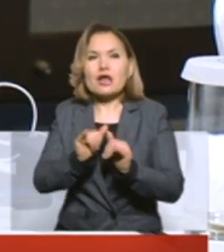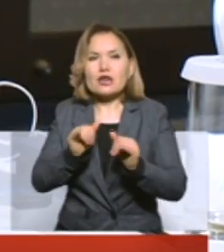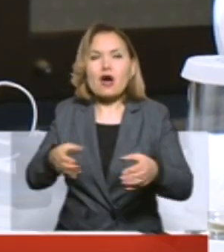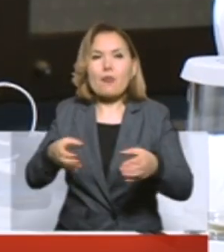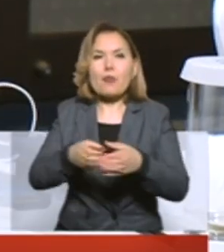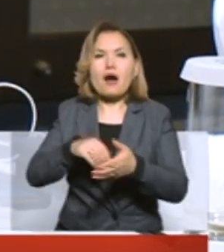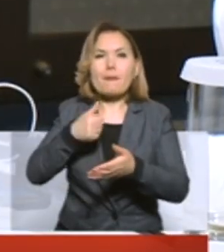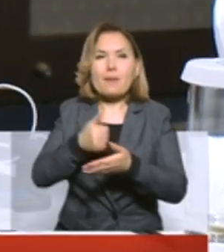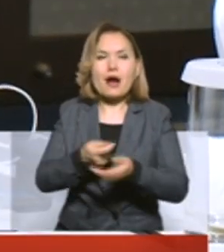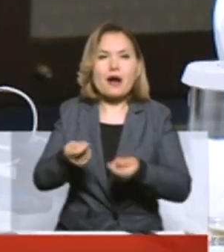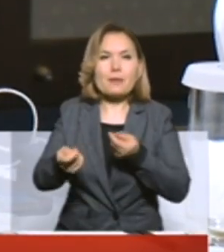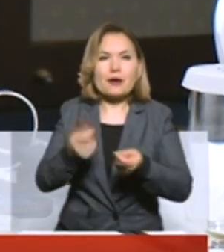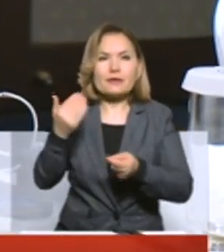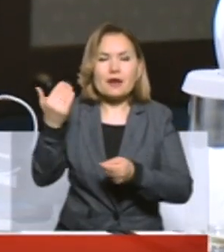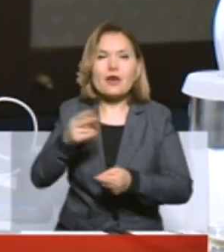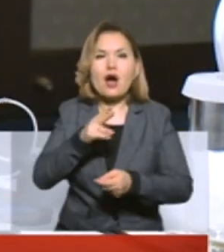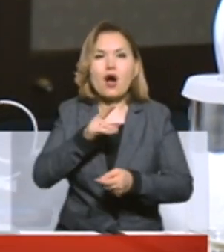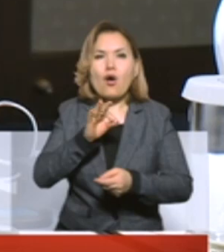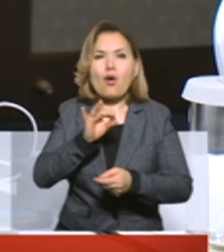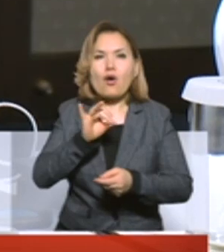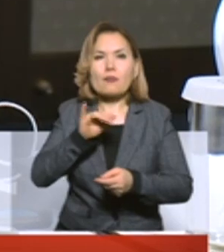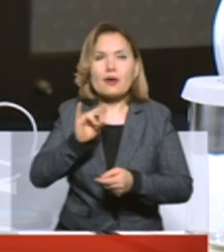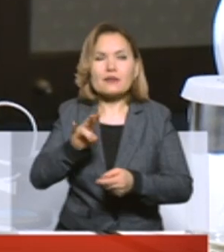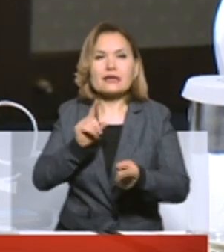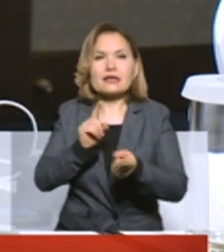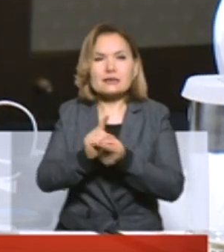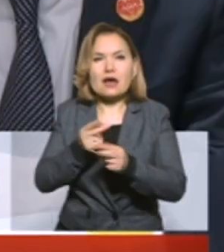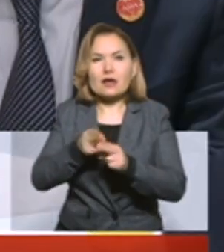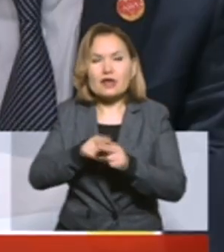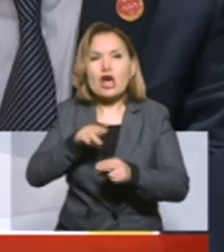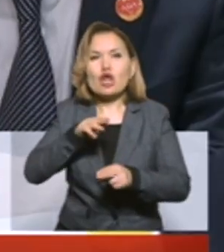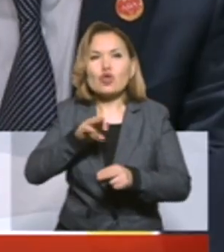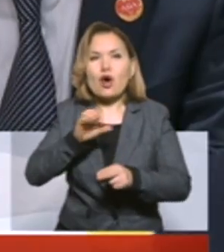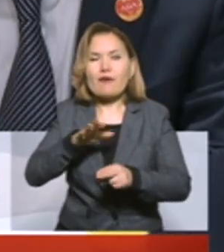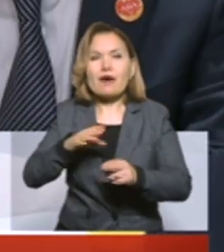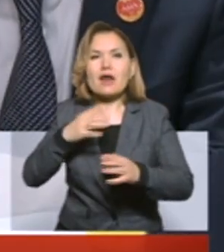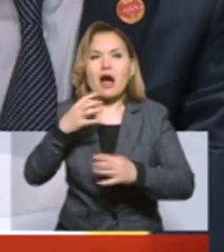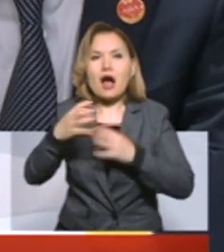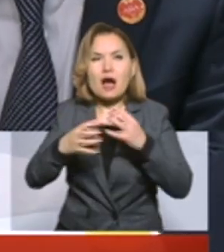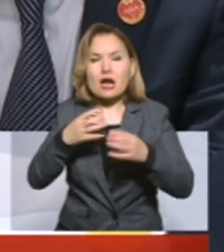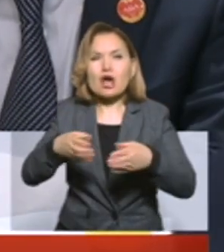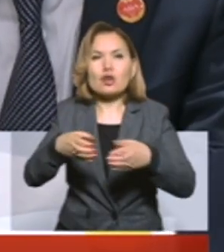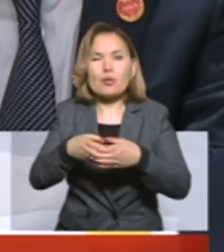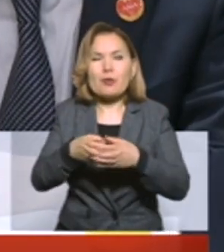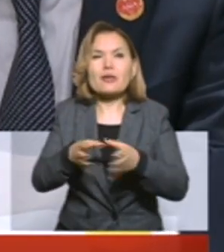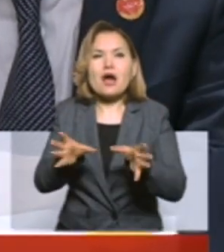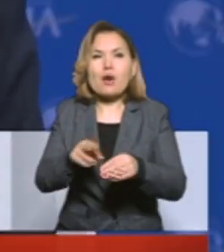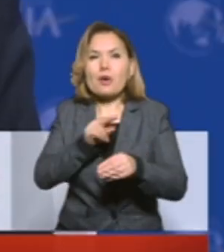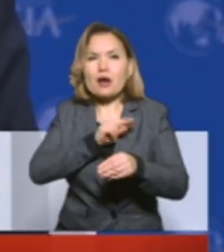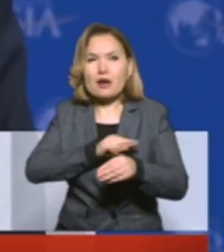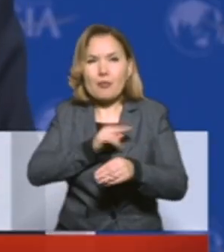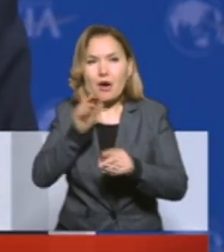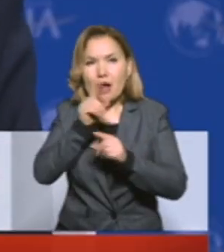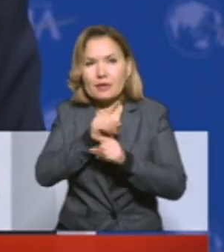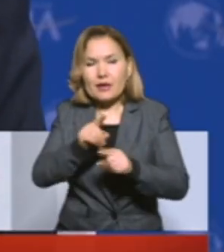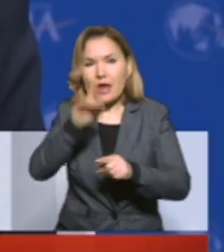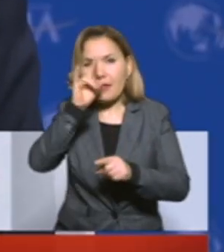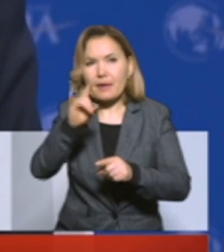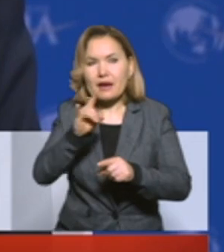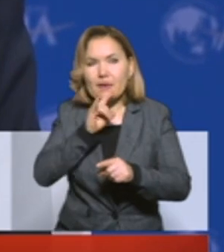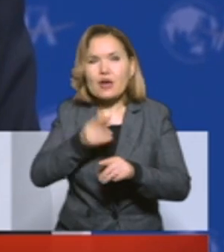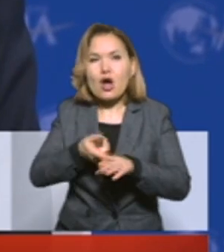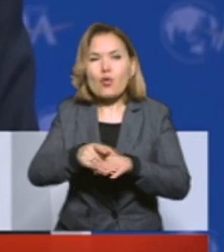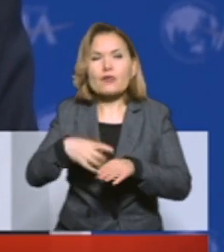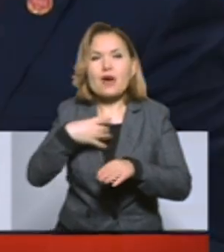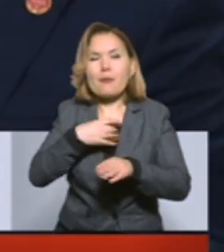ұйымының бас хатшысы Матиас Корманмен кездесті. Қасым-Жомарт Тоқаев халықаралық ұйыммен ықпалдастық орнаған уақыттан бері Қазақстан